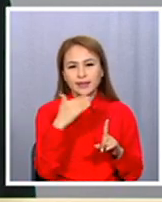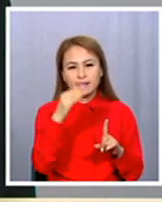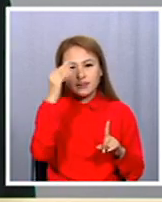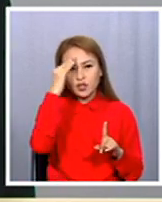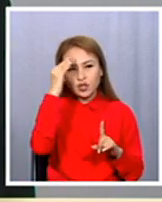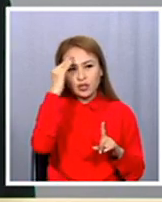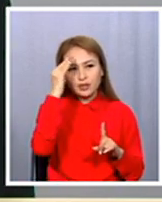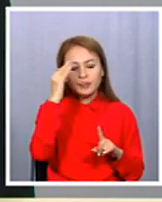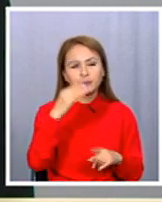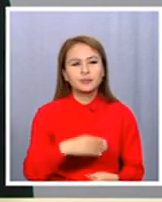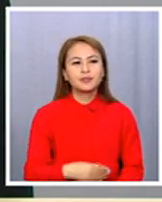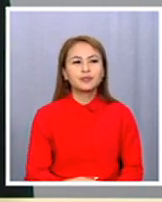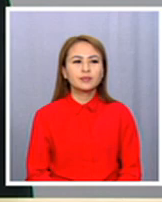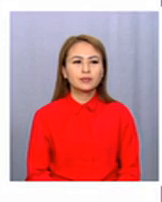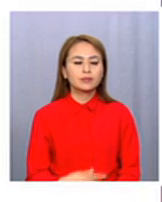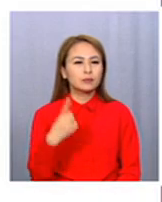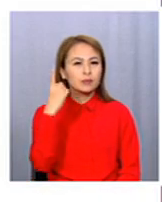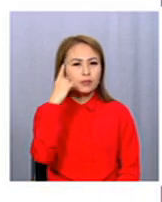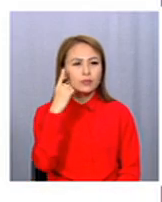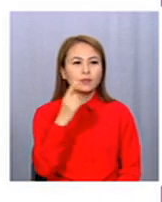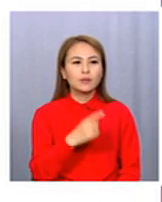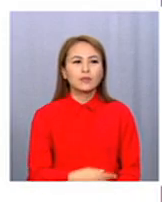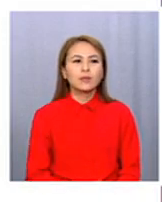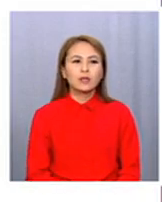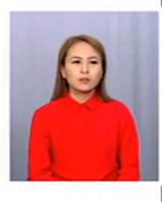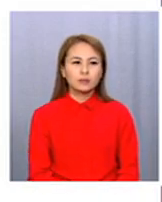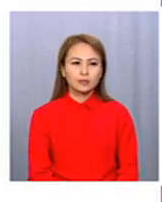значение. Подумайте.